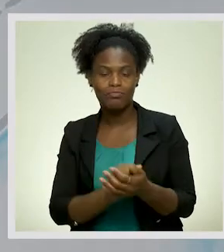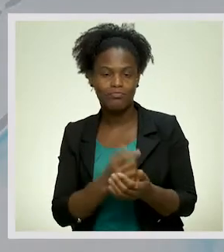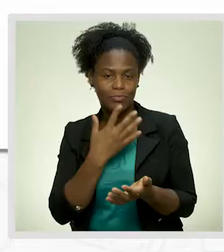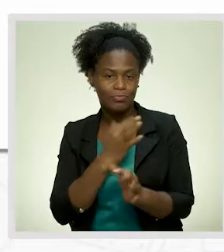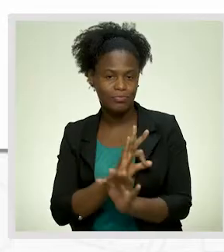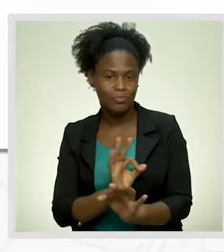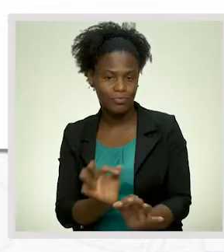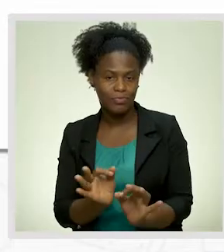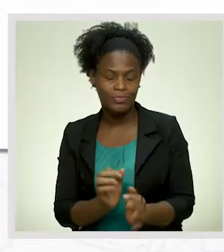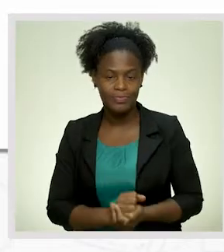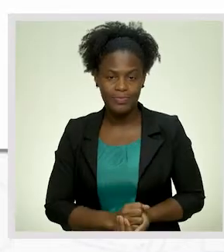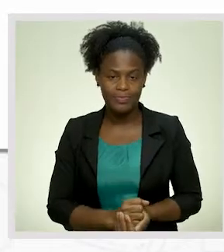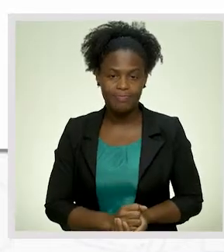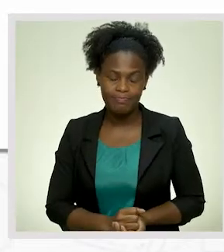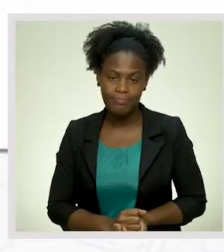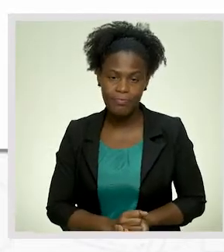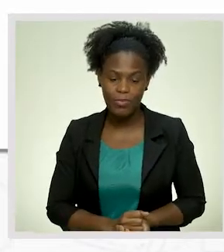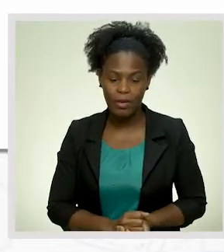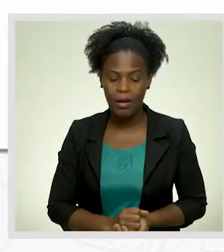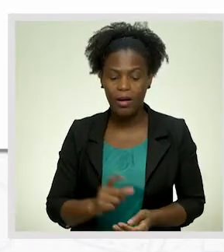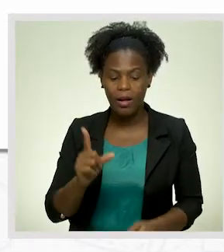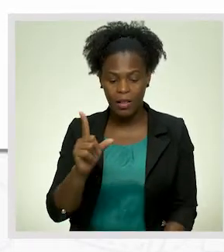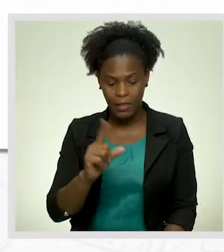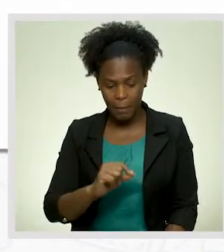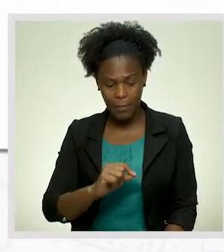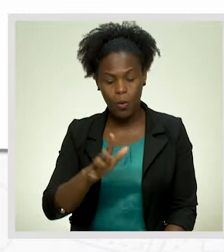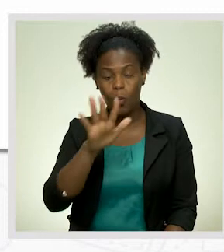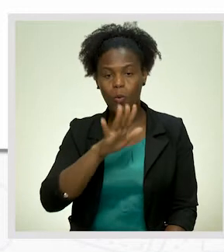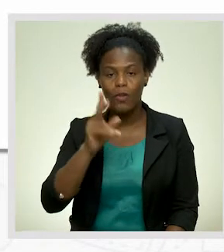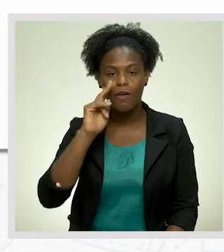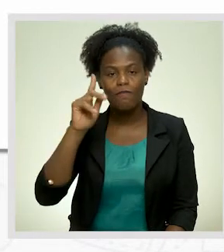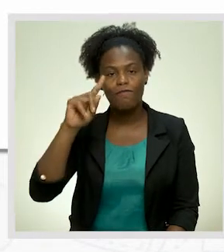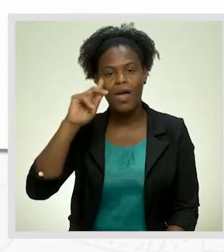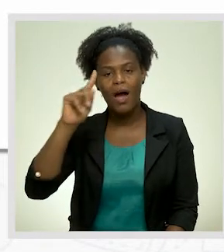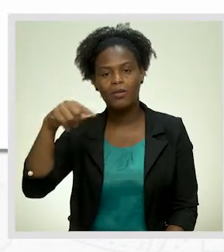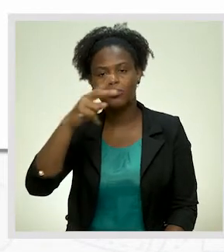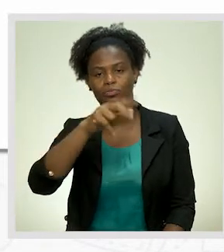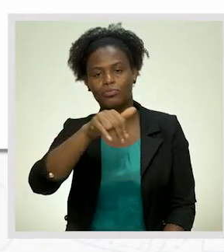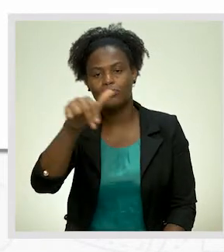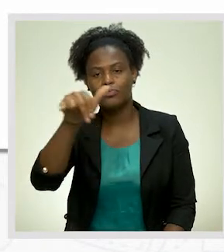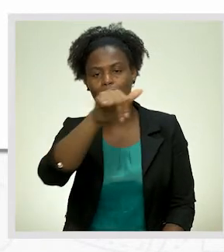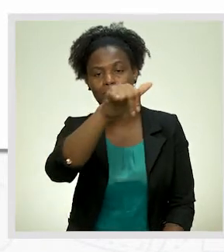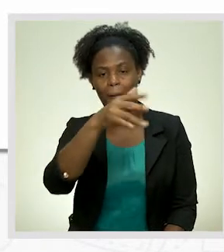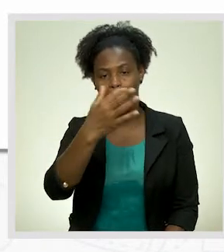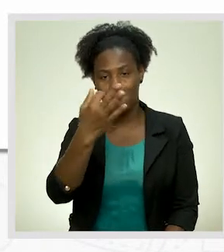Super. Il est utile pour voyager dans les pays francophones.